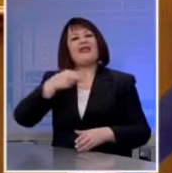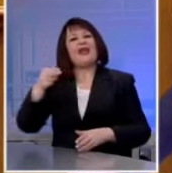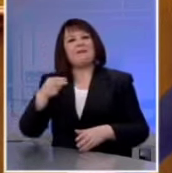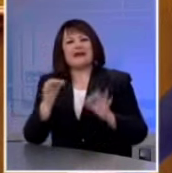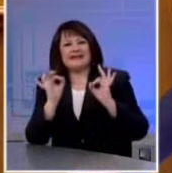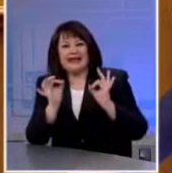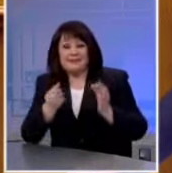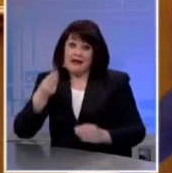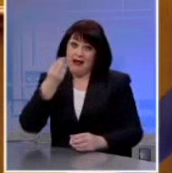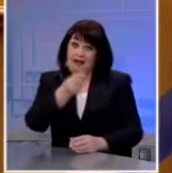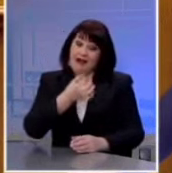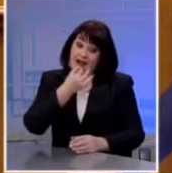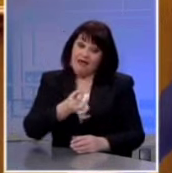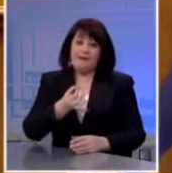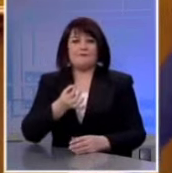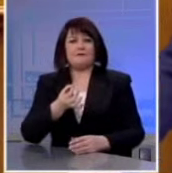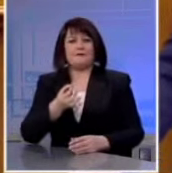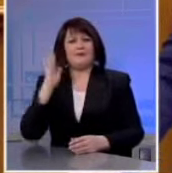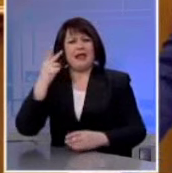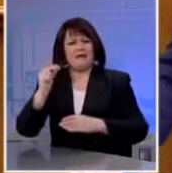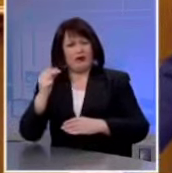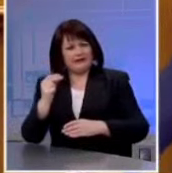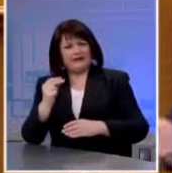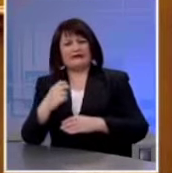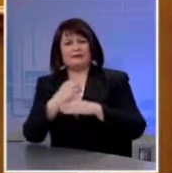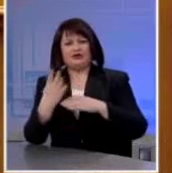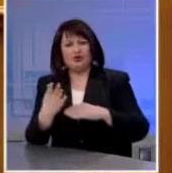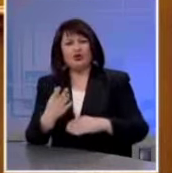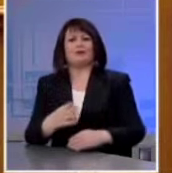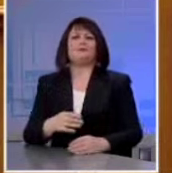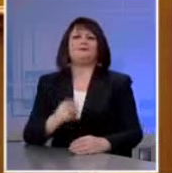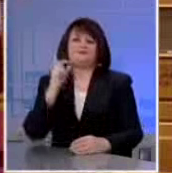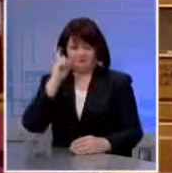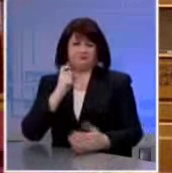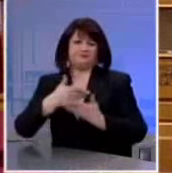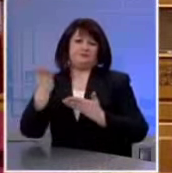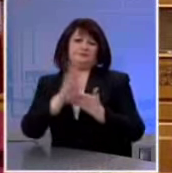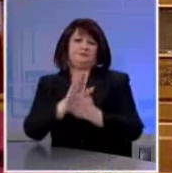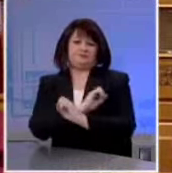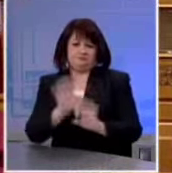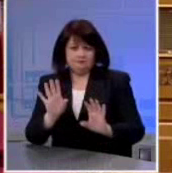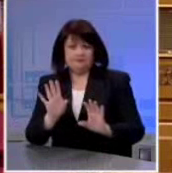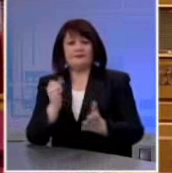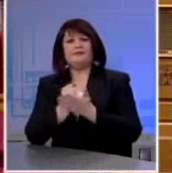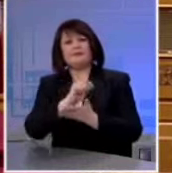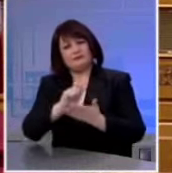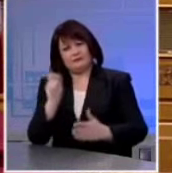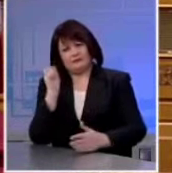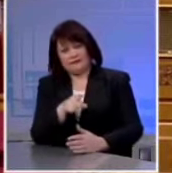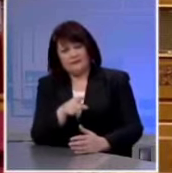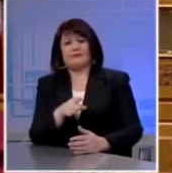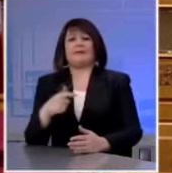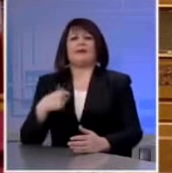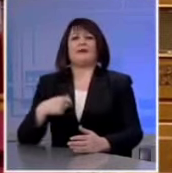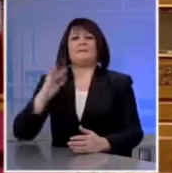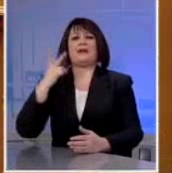καταγγελίες, αλλά και την ήδη δημοσιευμένη, φαντάζομαι την έχετε διαβάσει, επιστολή του στελέχους